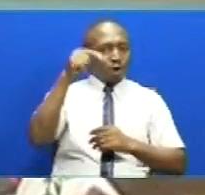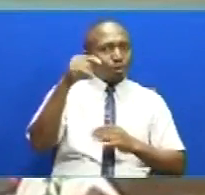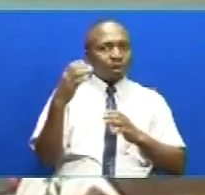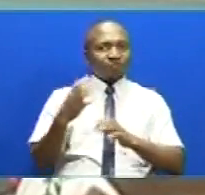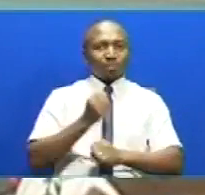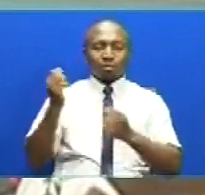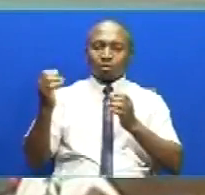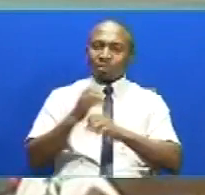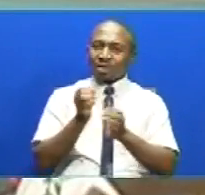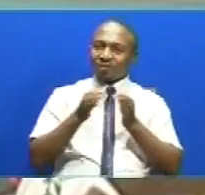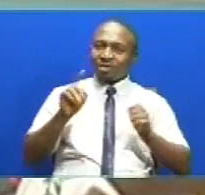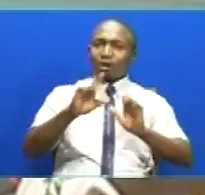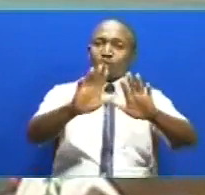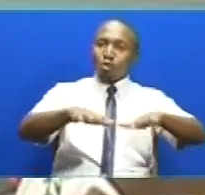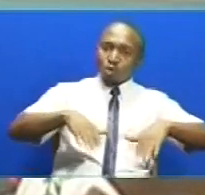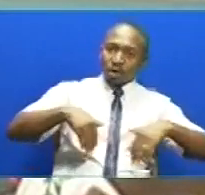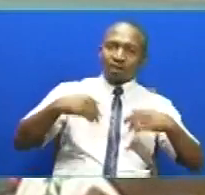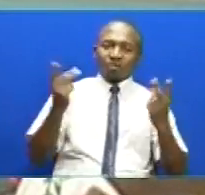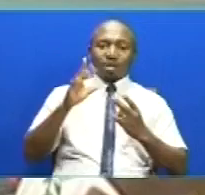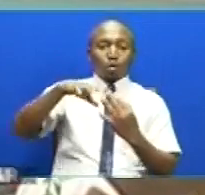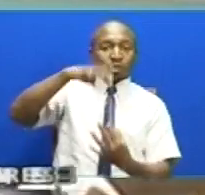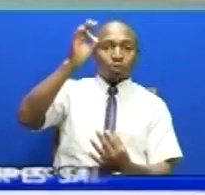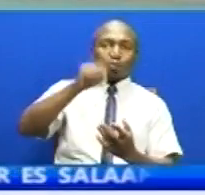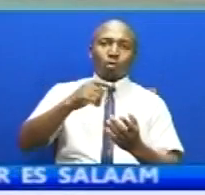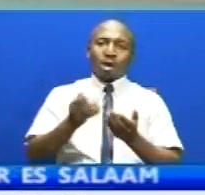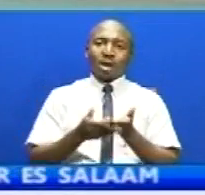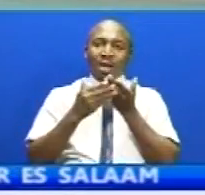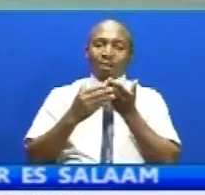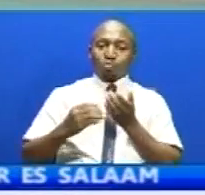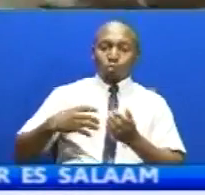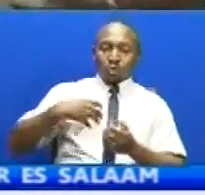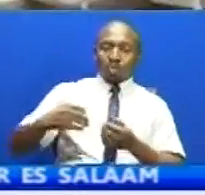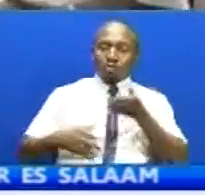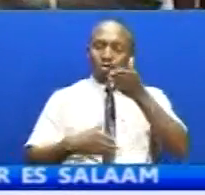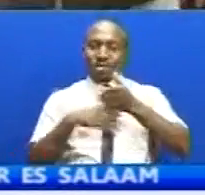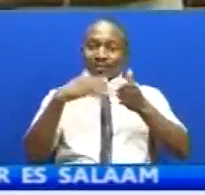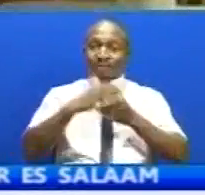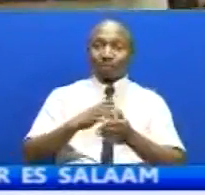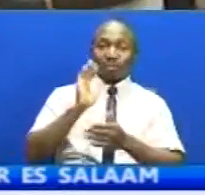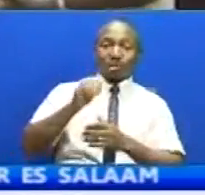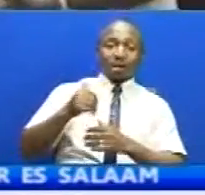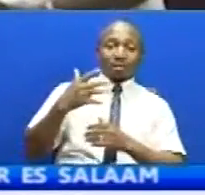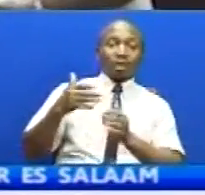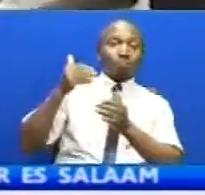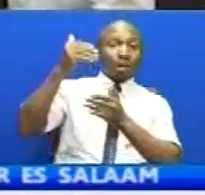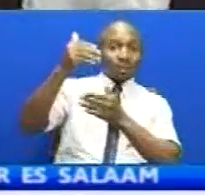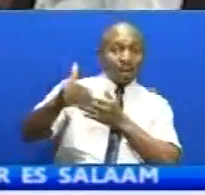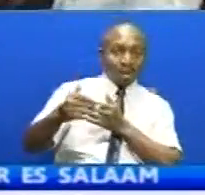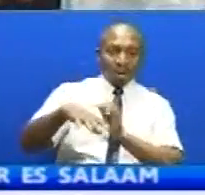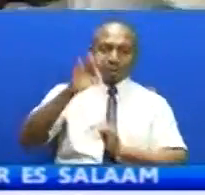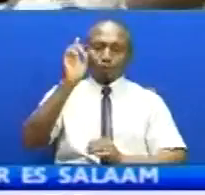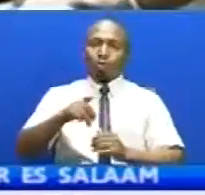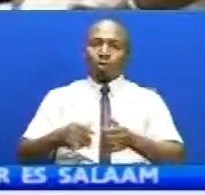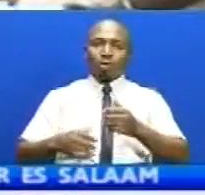nafasi hiyo ya ubunge na pia kuteuliwa kuwa naibu waziri wa ujenzi. Miaka mitano baadaye aliteuliwa kuwa waziri